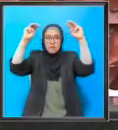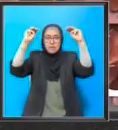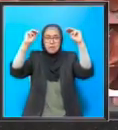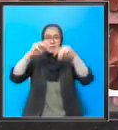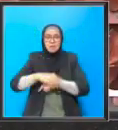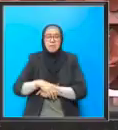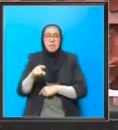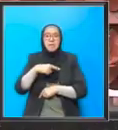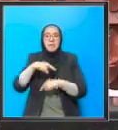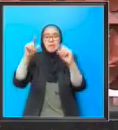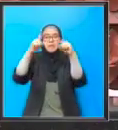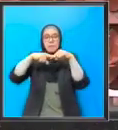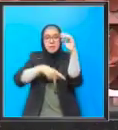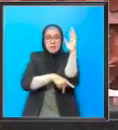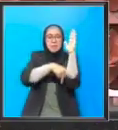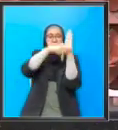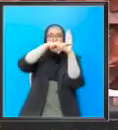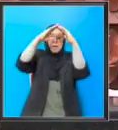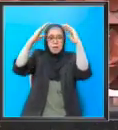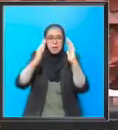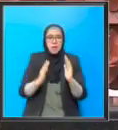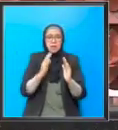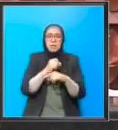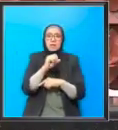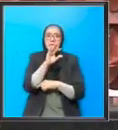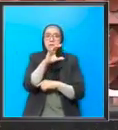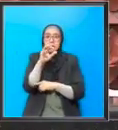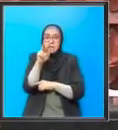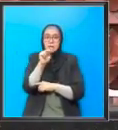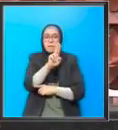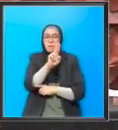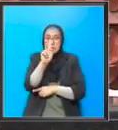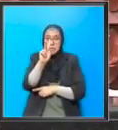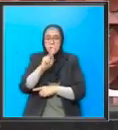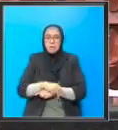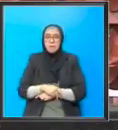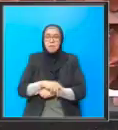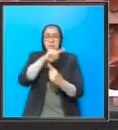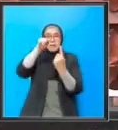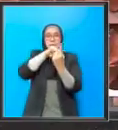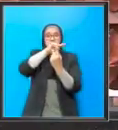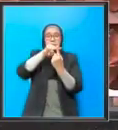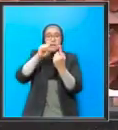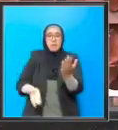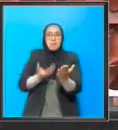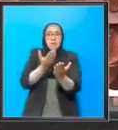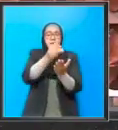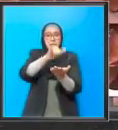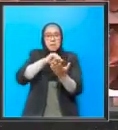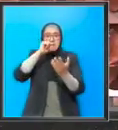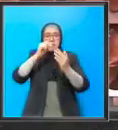di hotel 2018 apabila usul itu tidak dinaikkan ke lembur